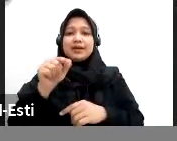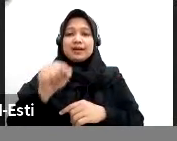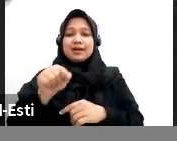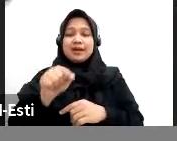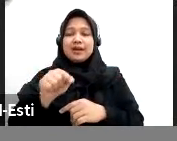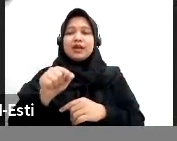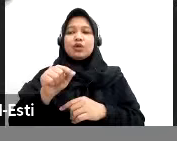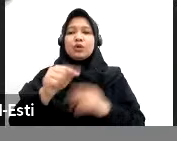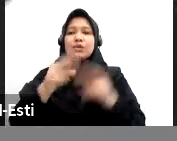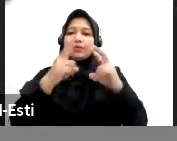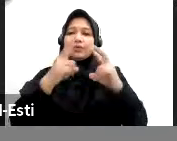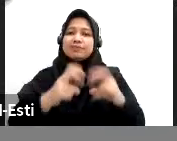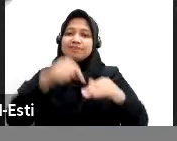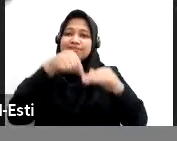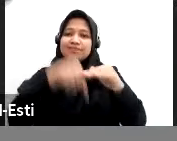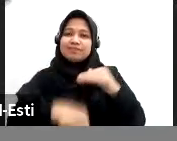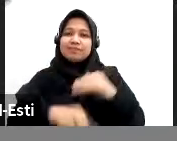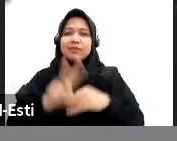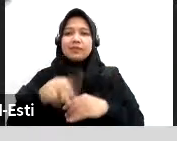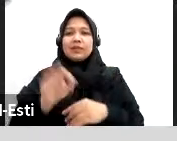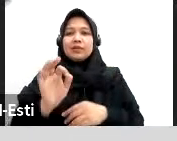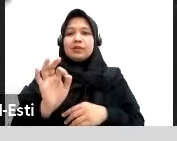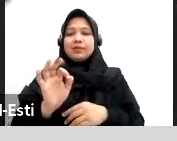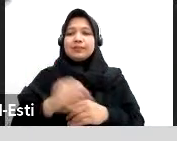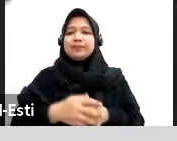kita analisis lebih lanjut